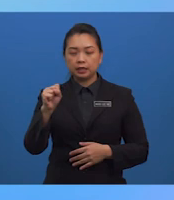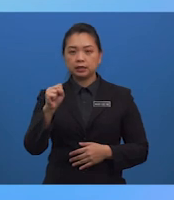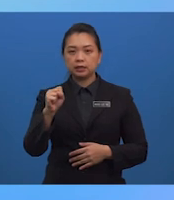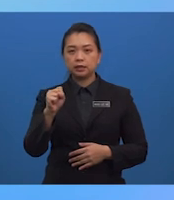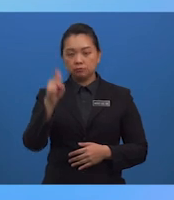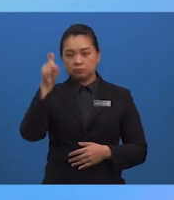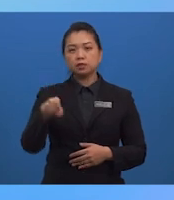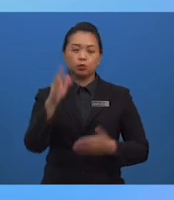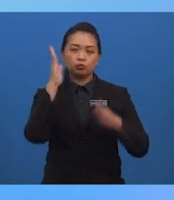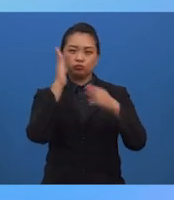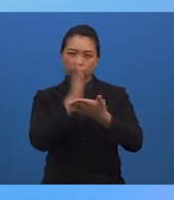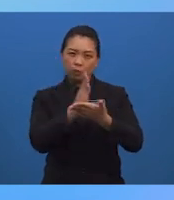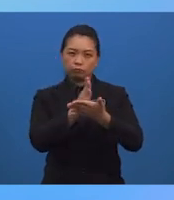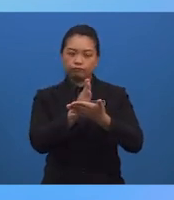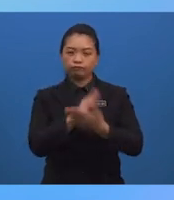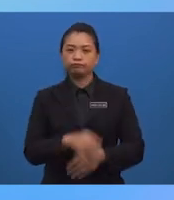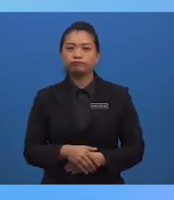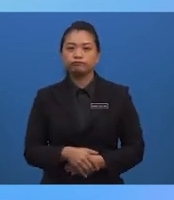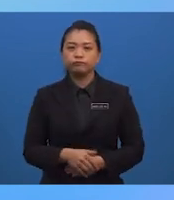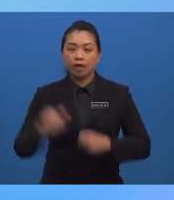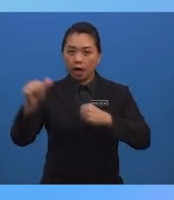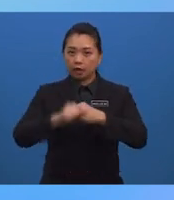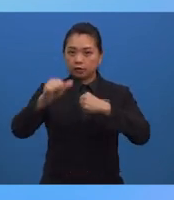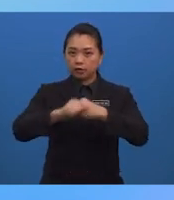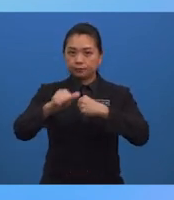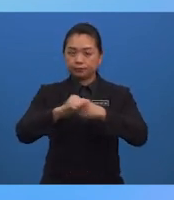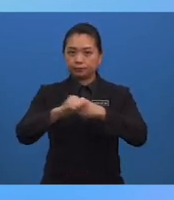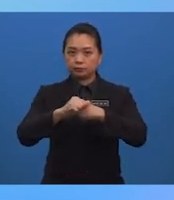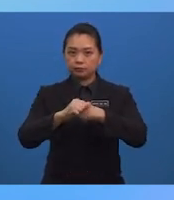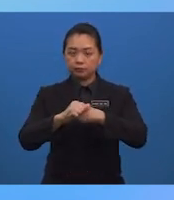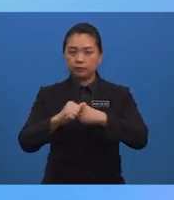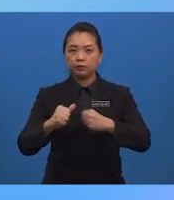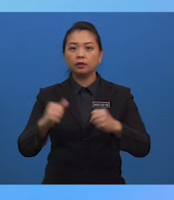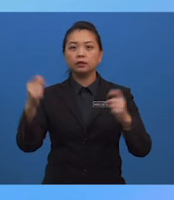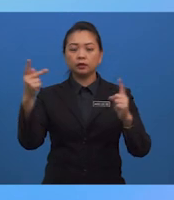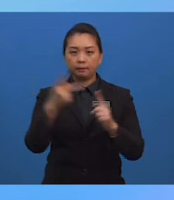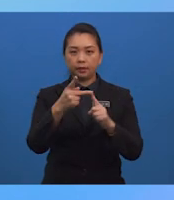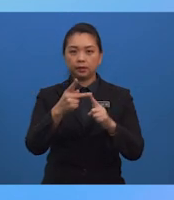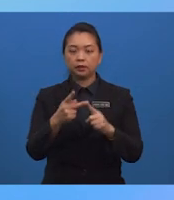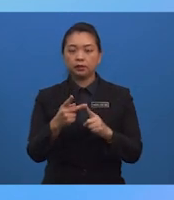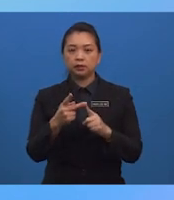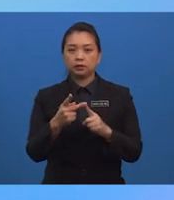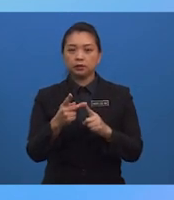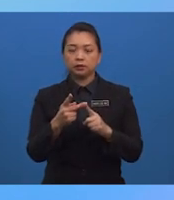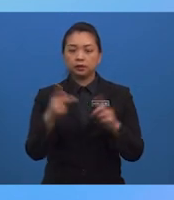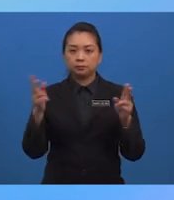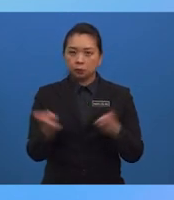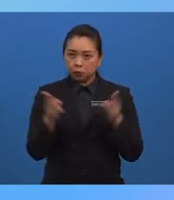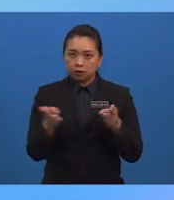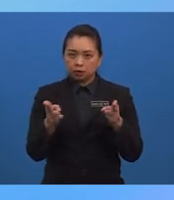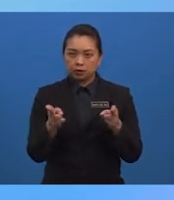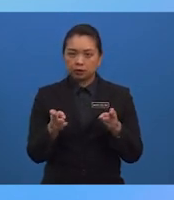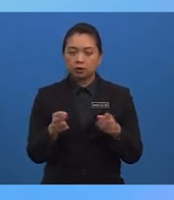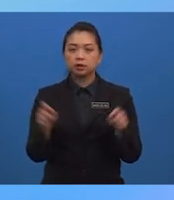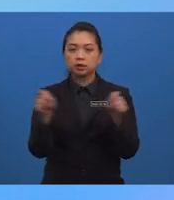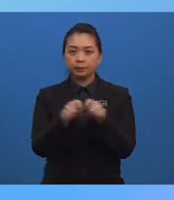operasinya. Ancaman lambakan produk dari luar kepada produk tempatan dalam konteks pasaran bebas